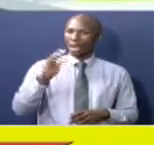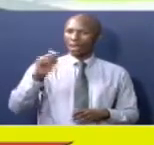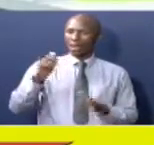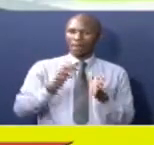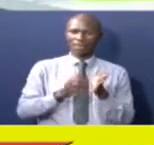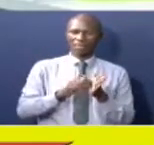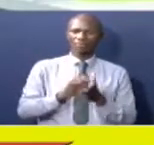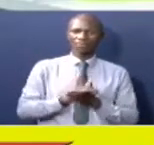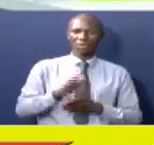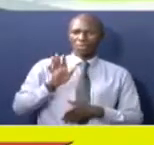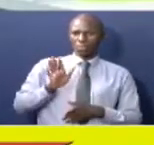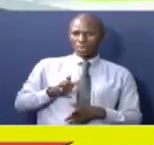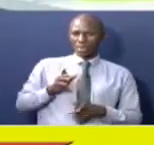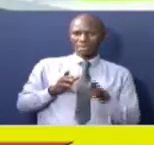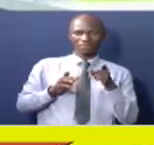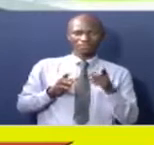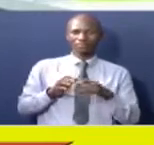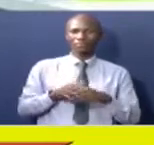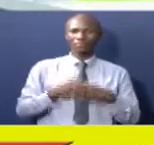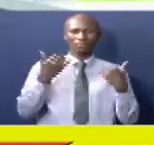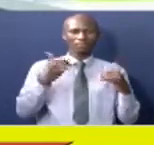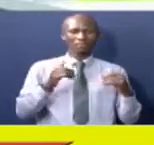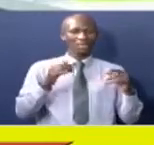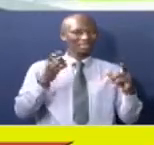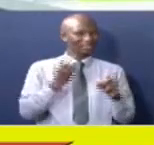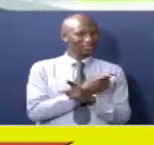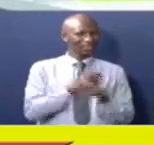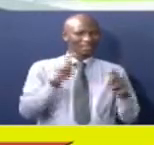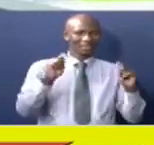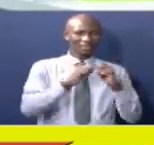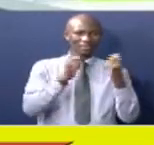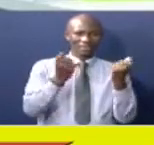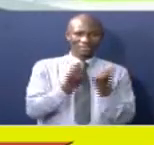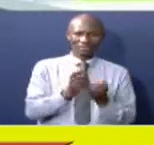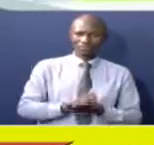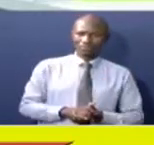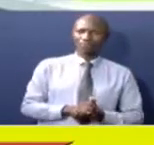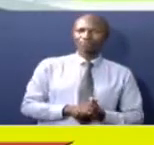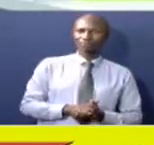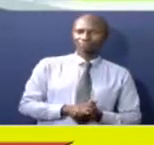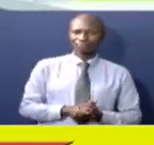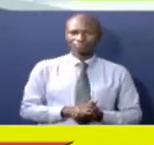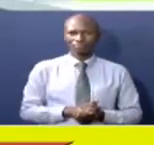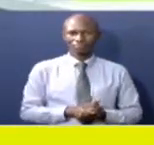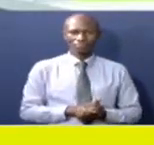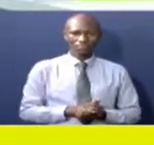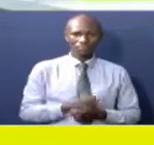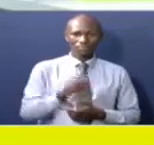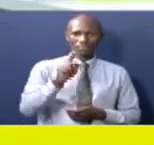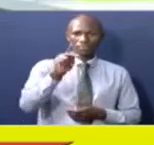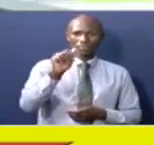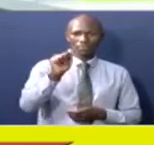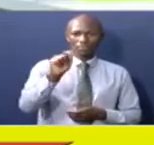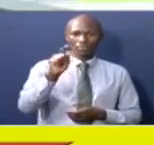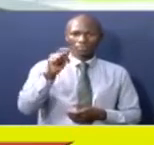na nikana aka aya. Nimedhi tu maitha uka timu siki vado kanyo. Na tu atata sisi ya ndhini wa Mumo Kiwanza, nikana Kadhimani Queens.